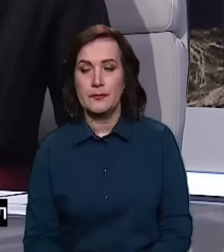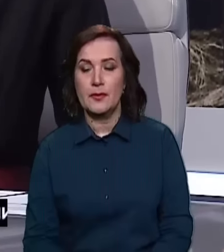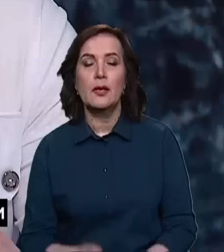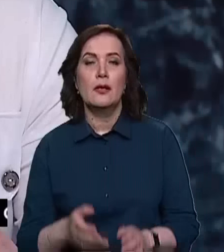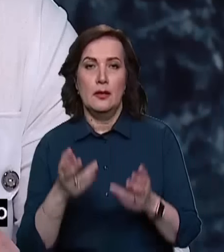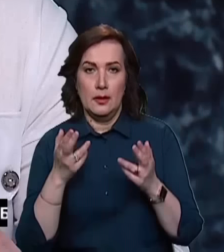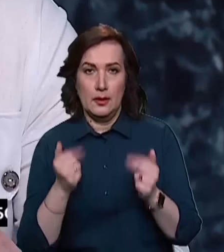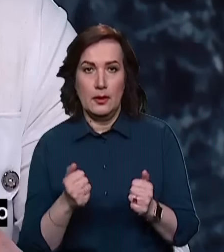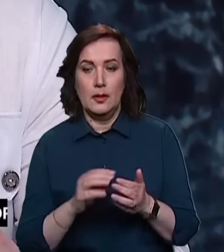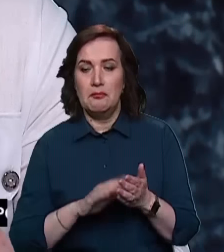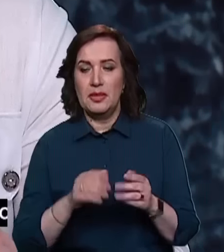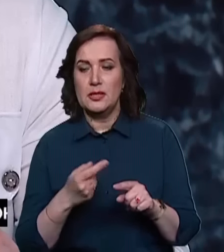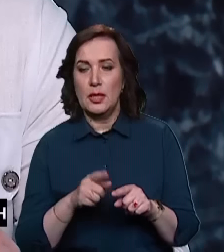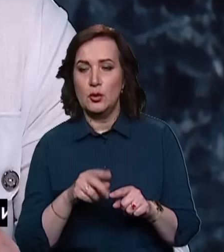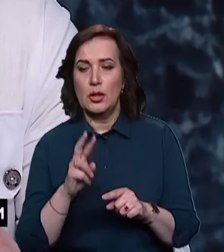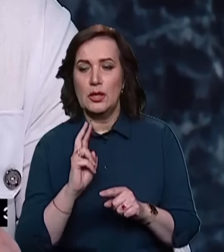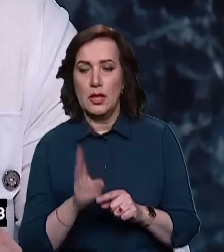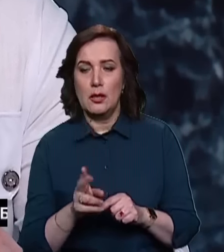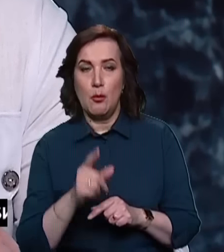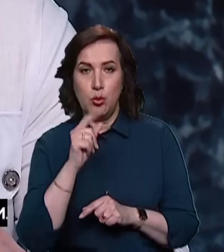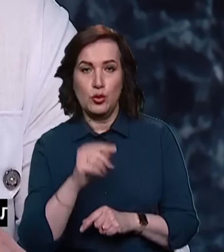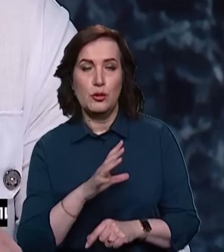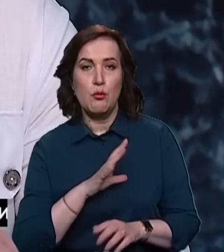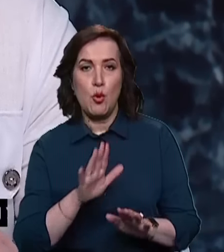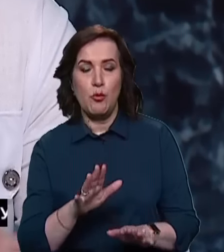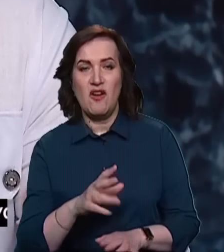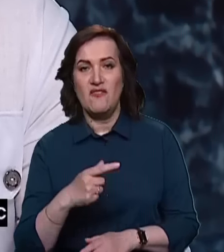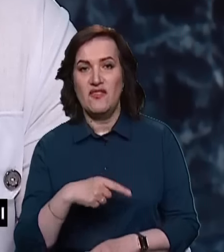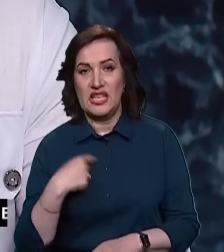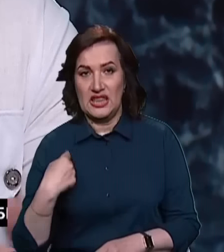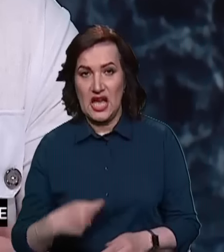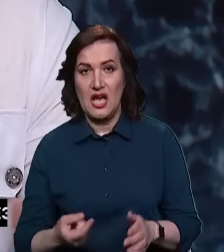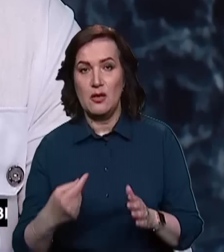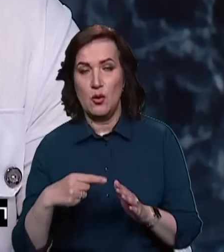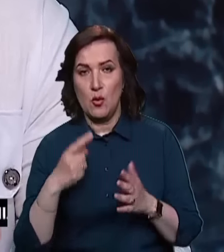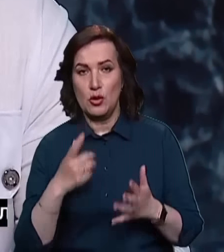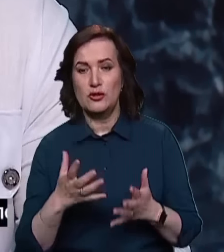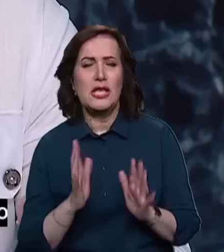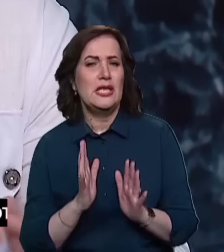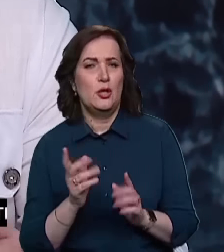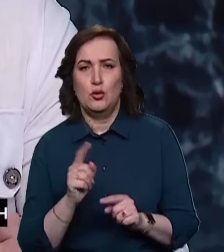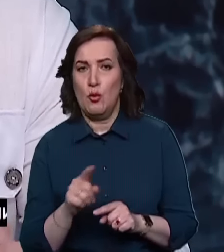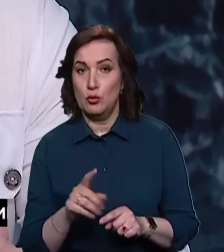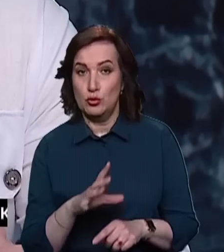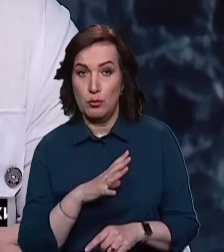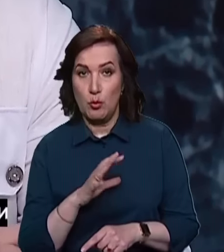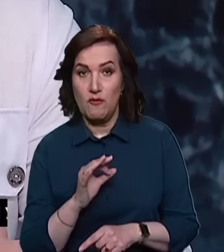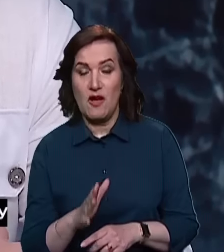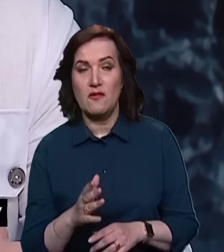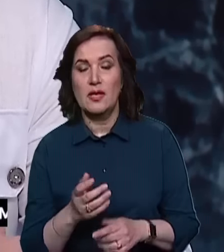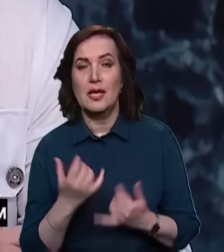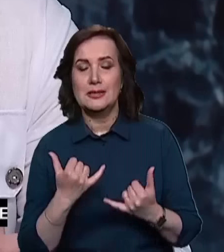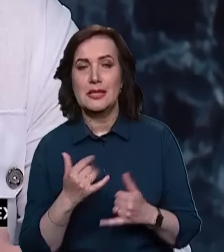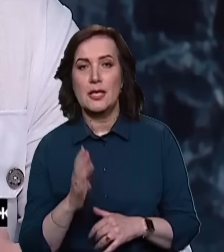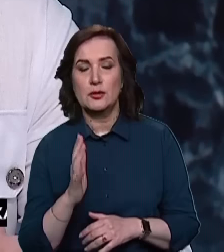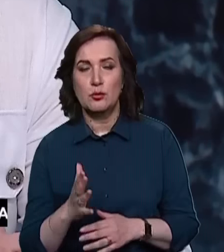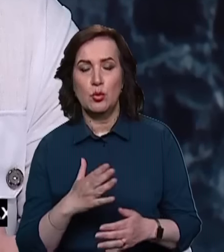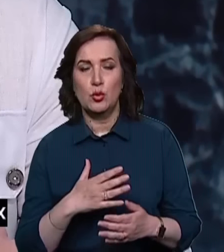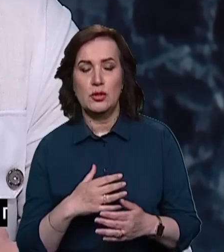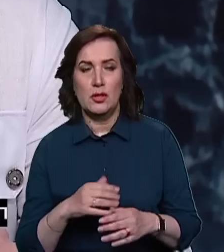Ну, абсолютно так. Тобто після того, як Путін побував в Китаї, очевидно, ну і не лише тому, що він побував, зараз